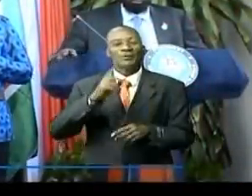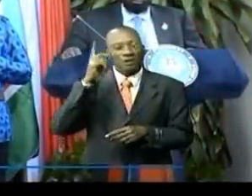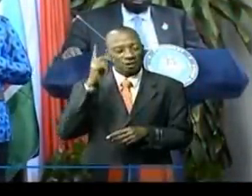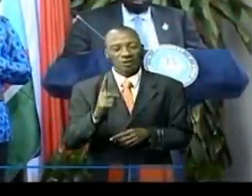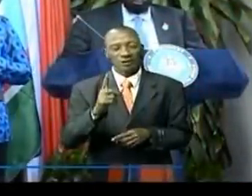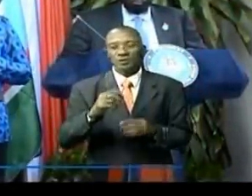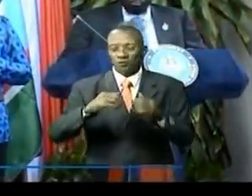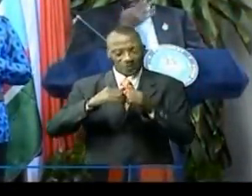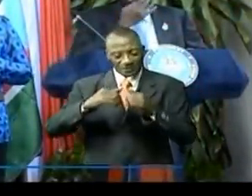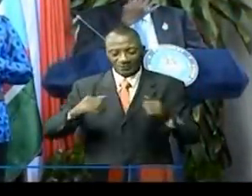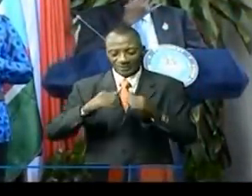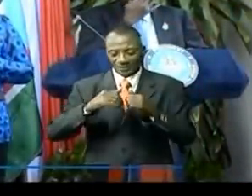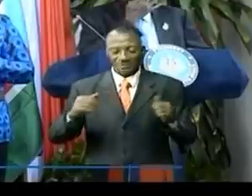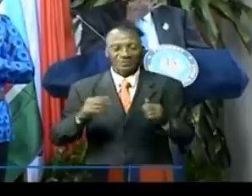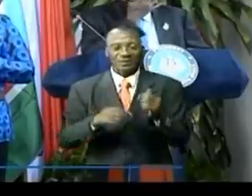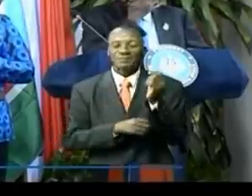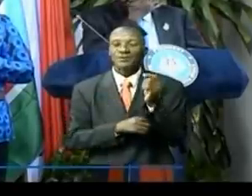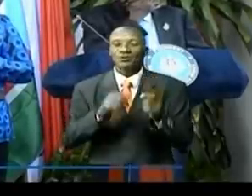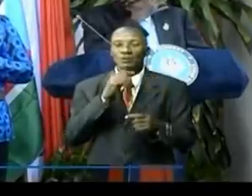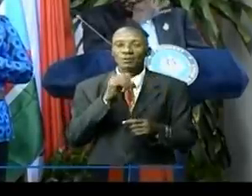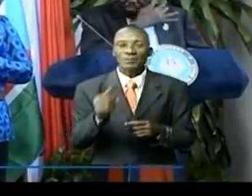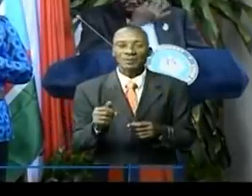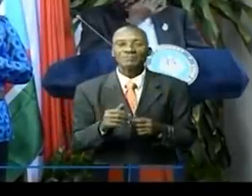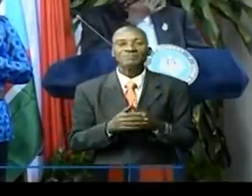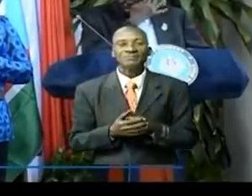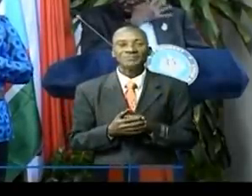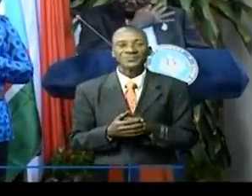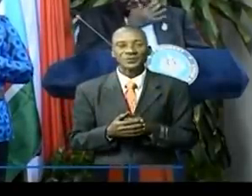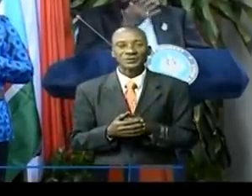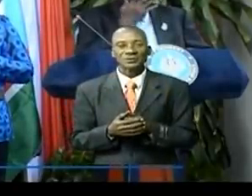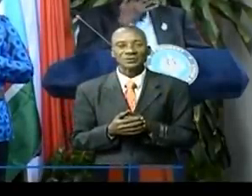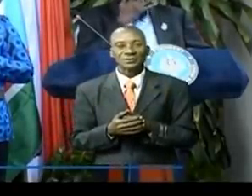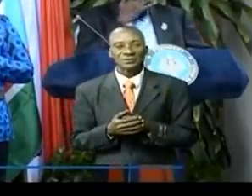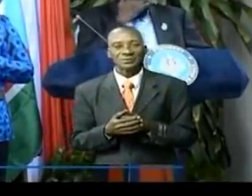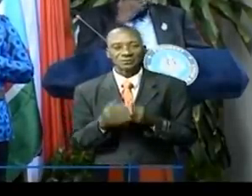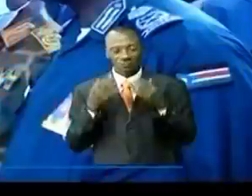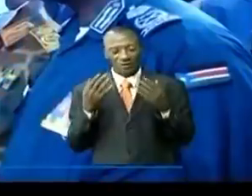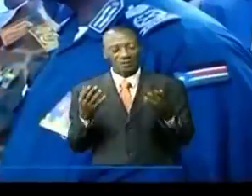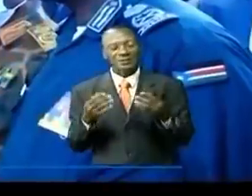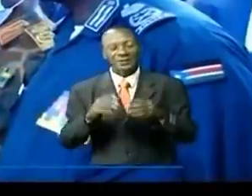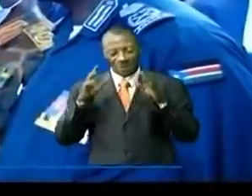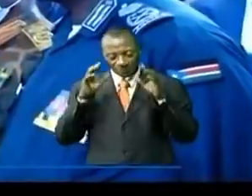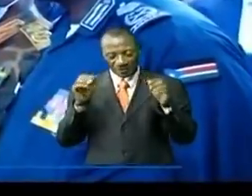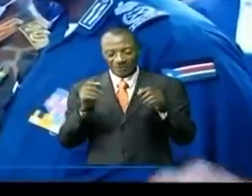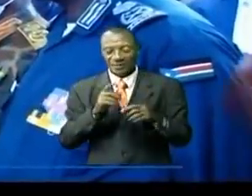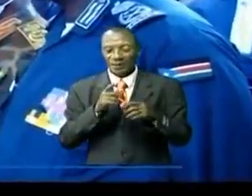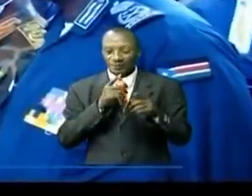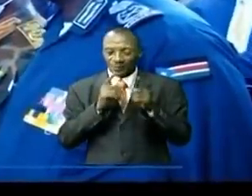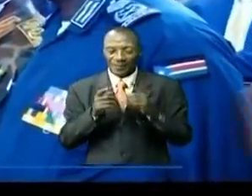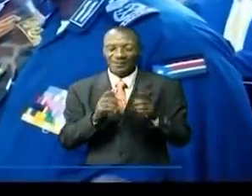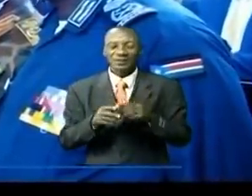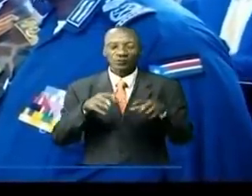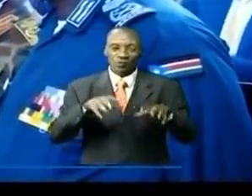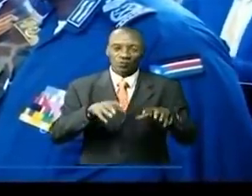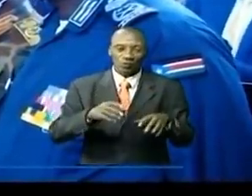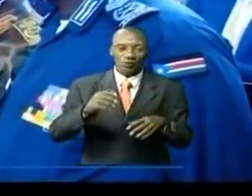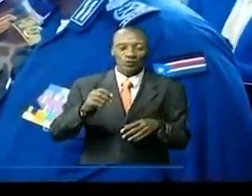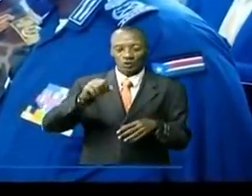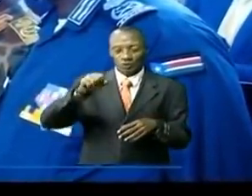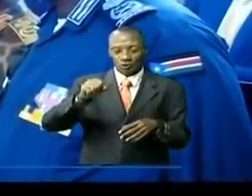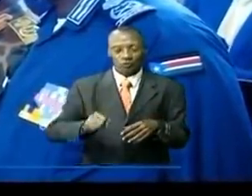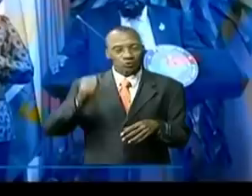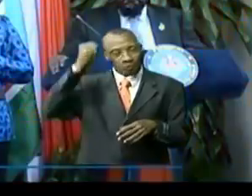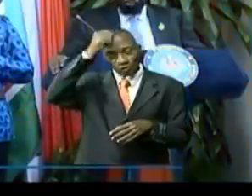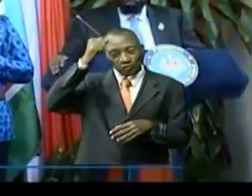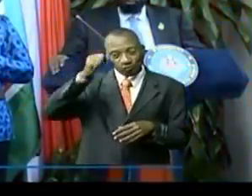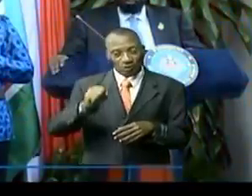Kisangani. Kisangani qui est baigné par le fleuve Congo, lequel fleuve, évidemment, va jusqu'à